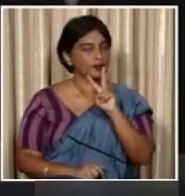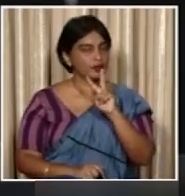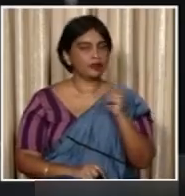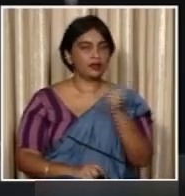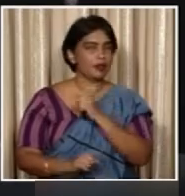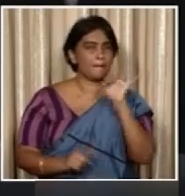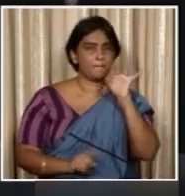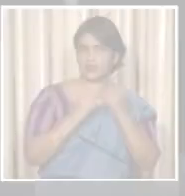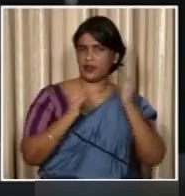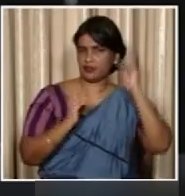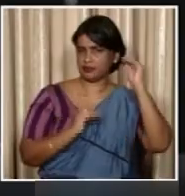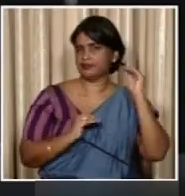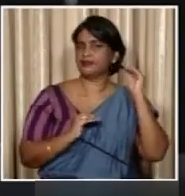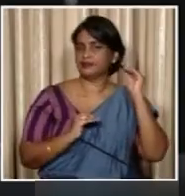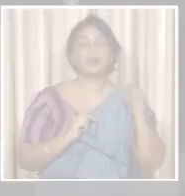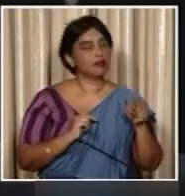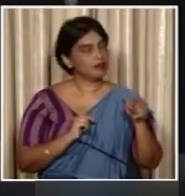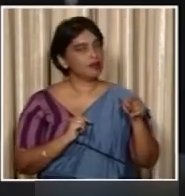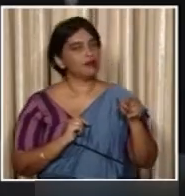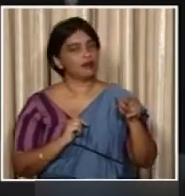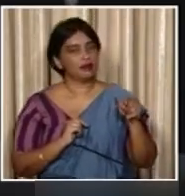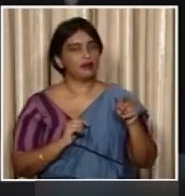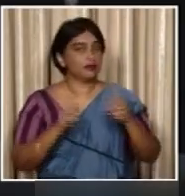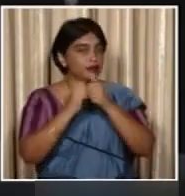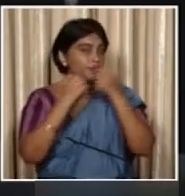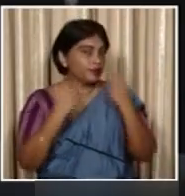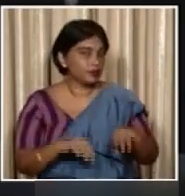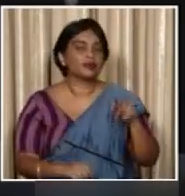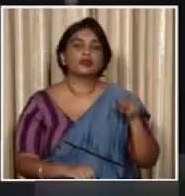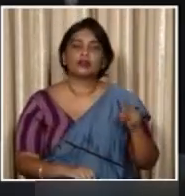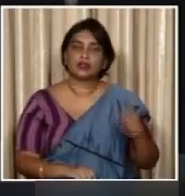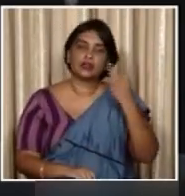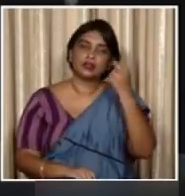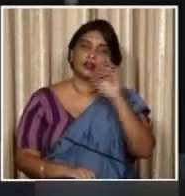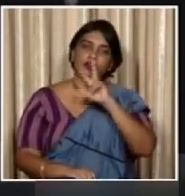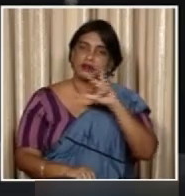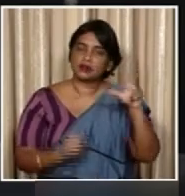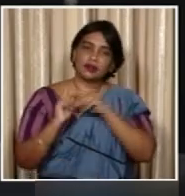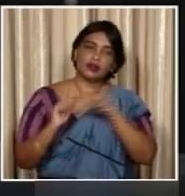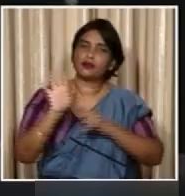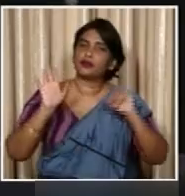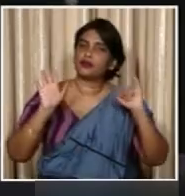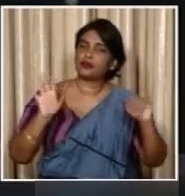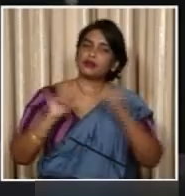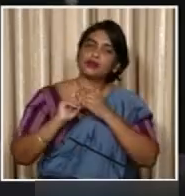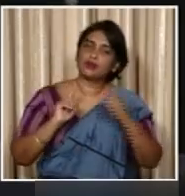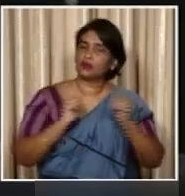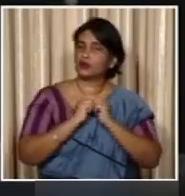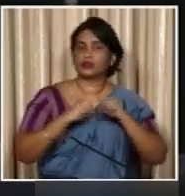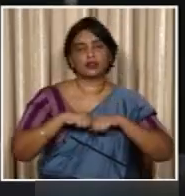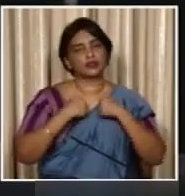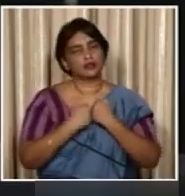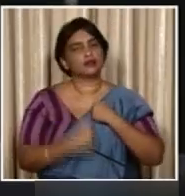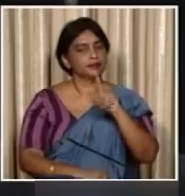අතර 115 වෙනසක් තියෙනවා. මෙන්න මේ වෙනස නිම කළ යුතුයි කියලා තමයි 2018 ඉඳලා අවුරුදු 6ක් තිස්සේ ඔය වෘත්ති සමිතිය වල